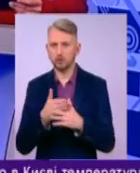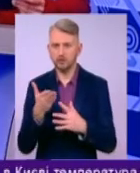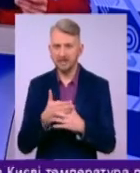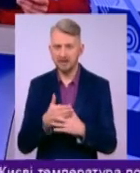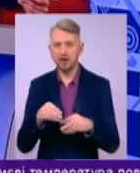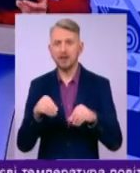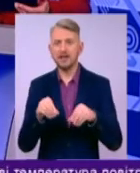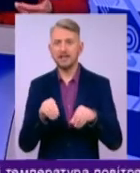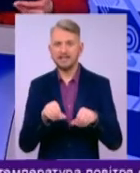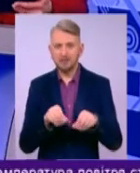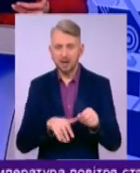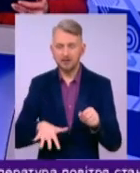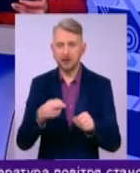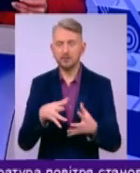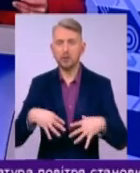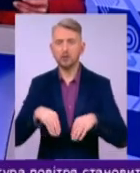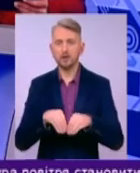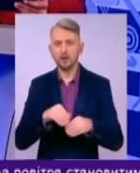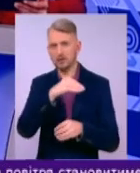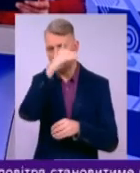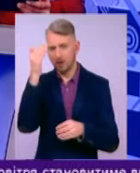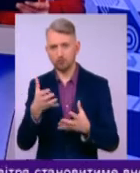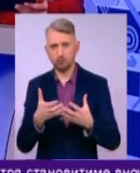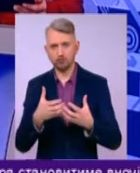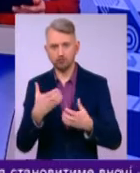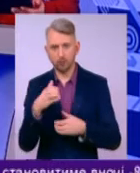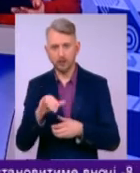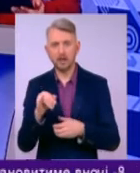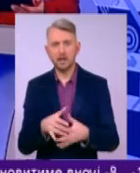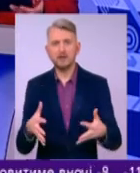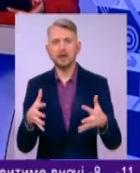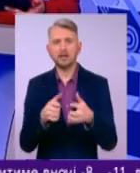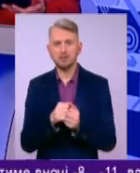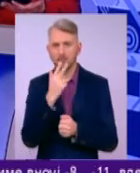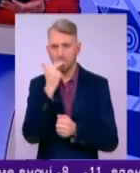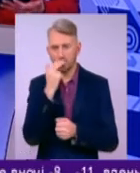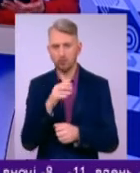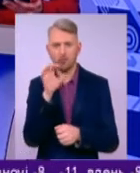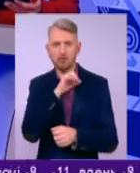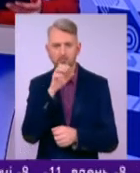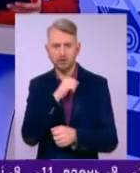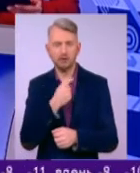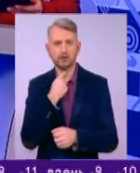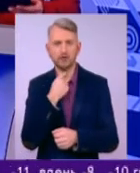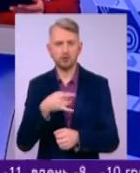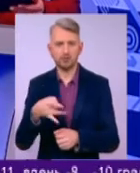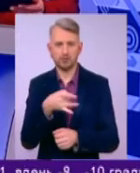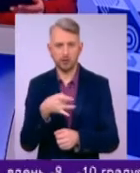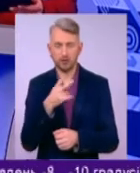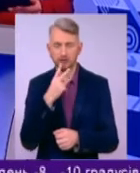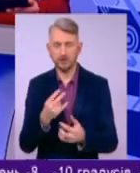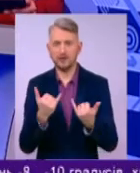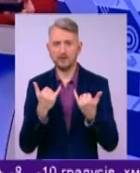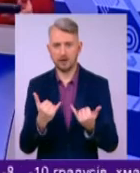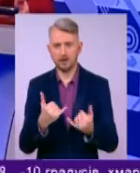ділянки для родин Героїв Небесної Сотні і затримання поліцією малолітнього грабіжника в Голосіївському районі столиці. Дивіться прямо зараз